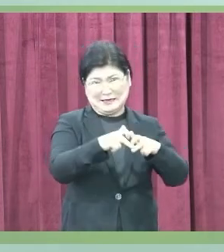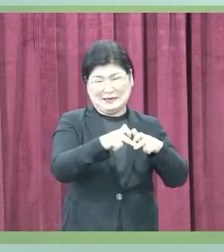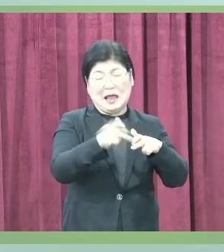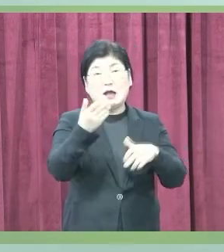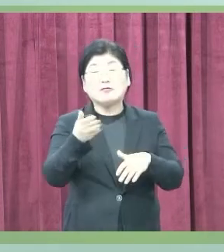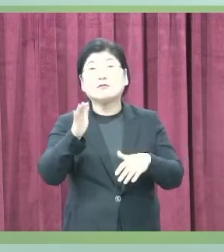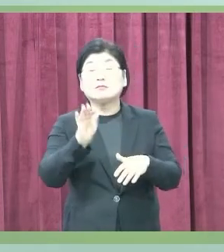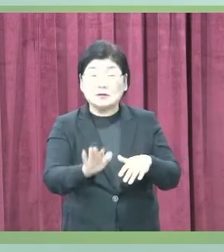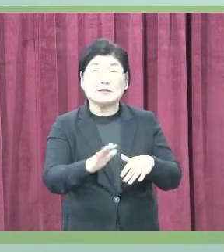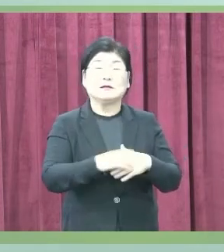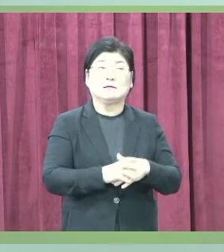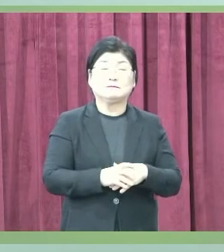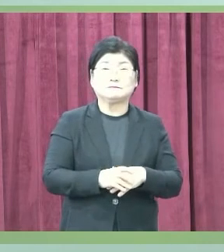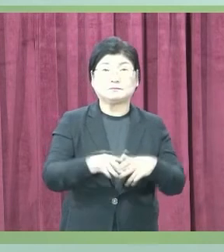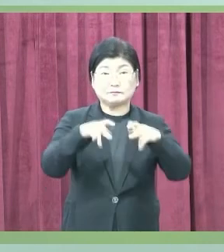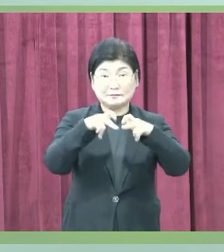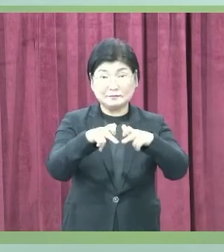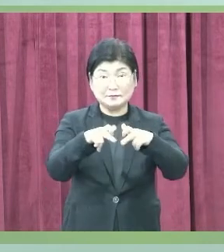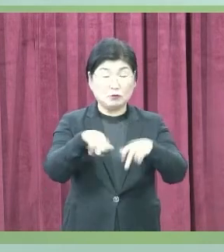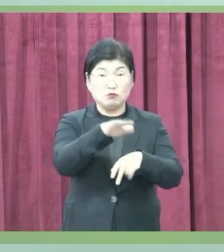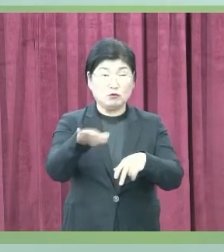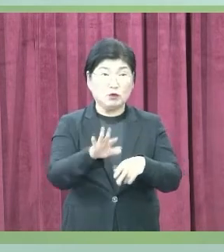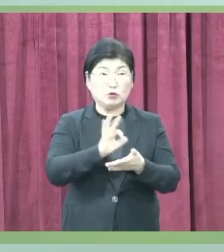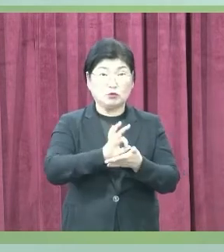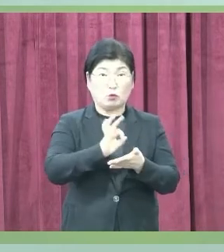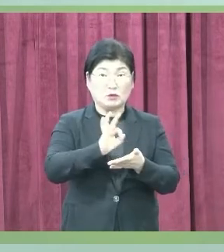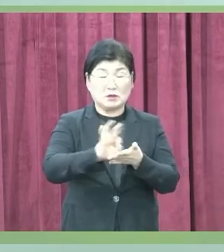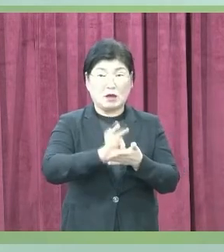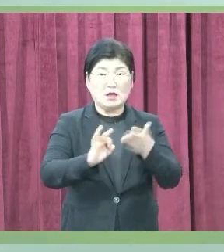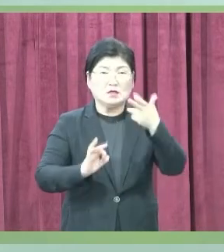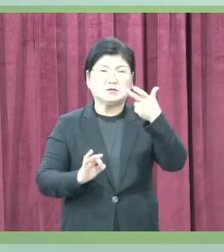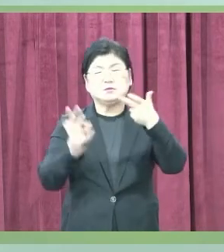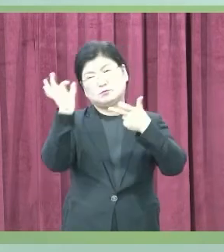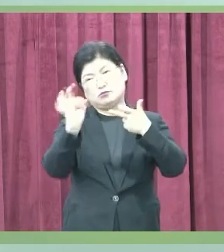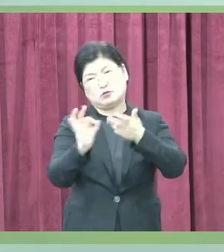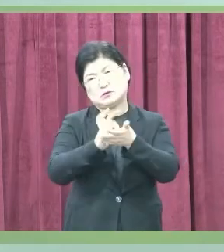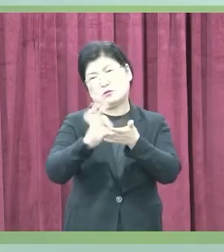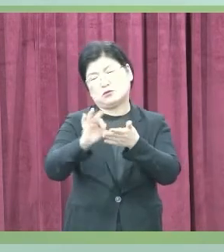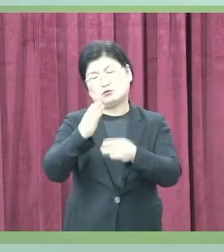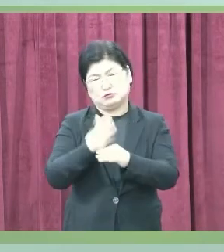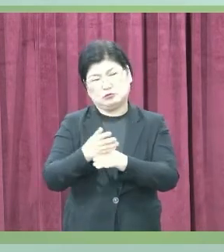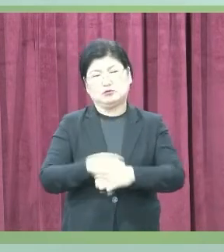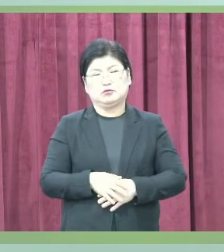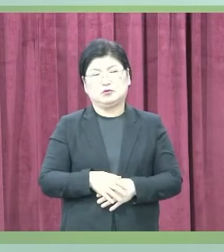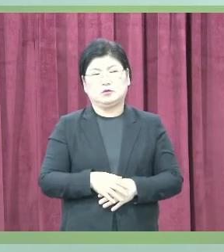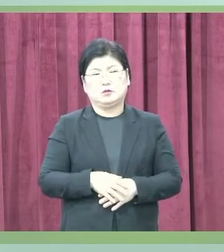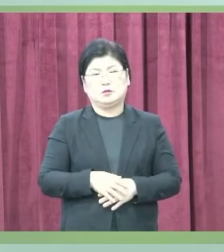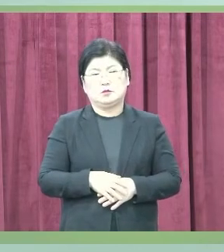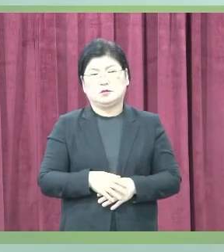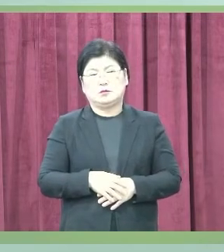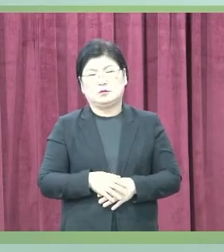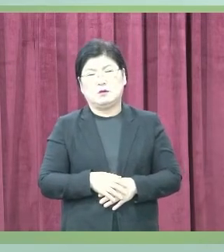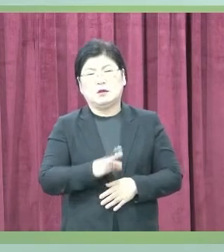우리 장애인이 우리나라 총 진료비의 17%를 차지하고 있습니다. 그리고